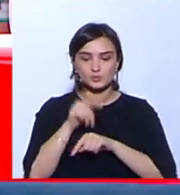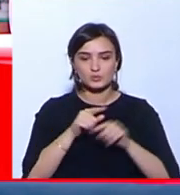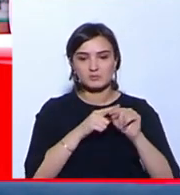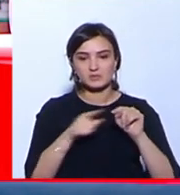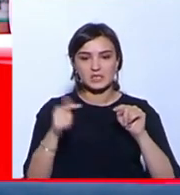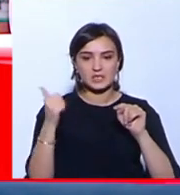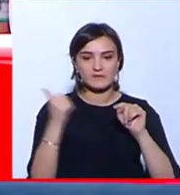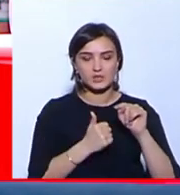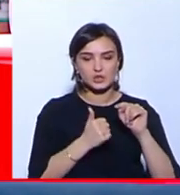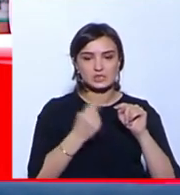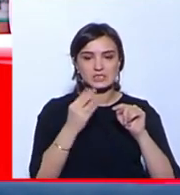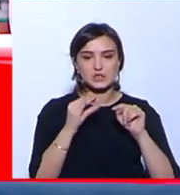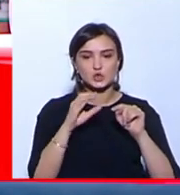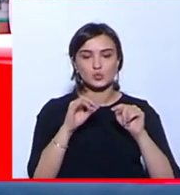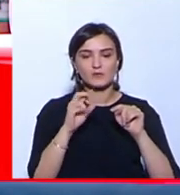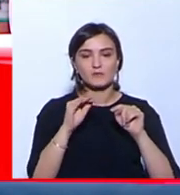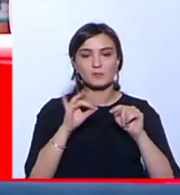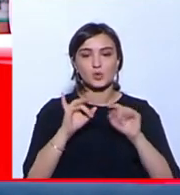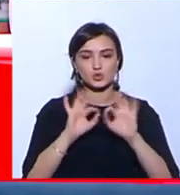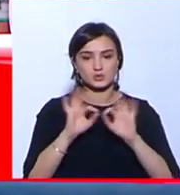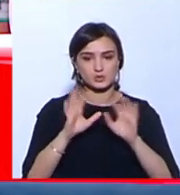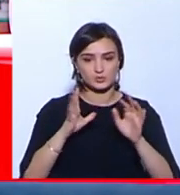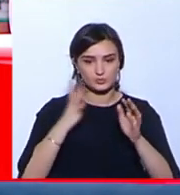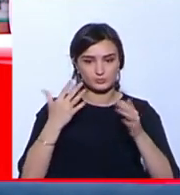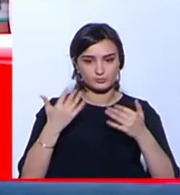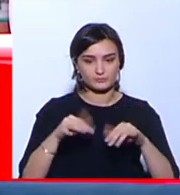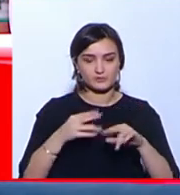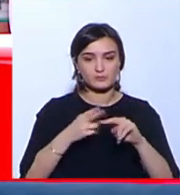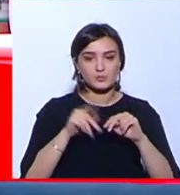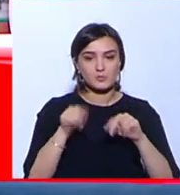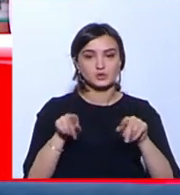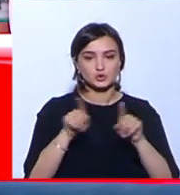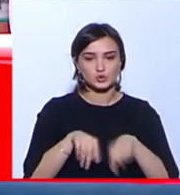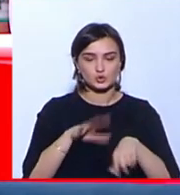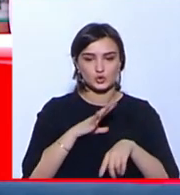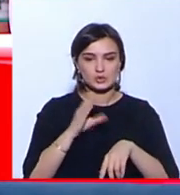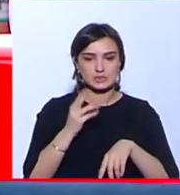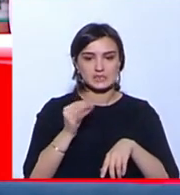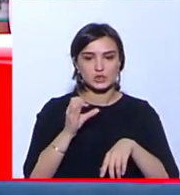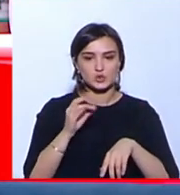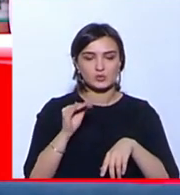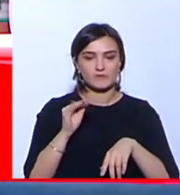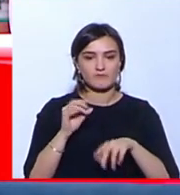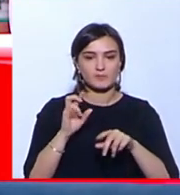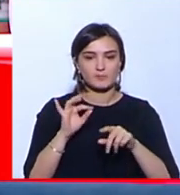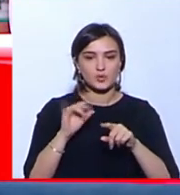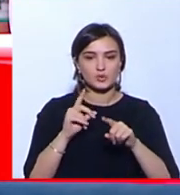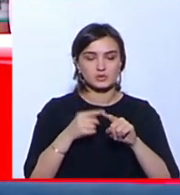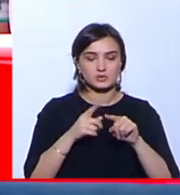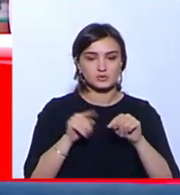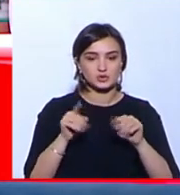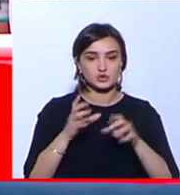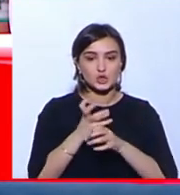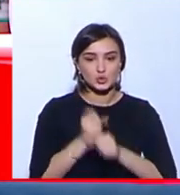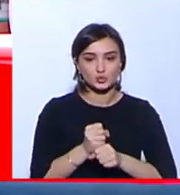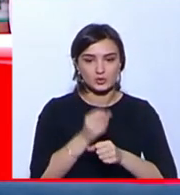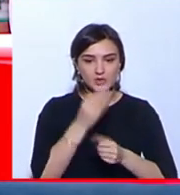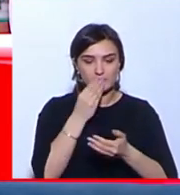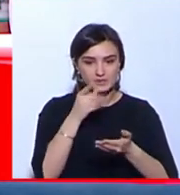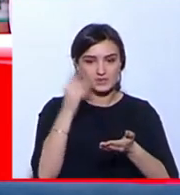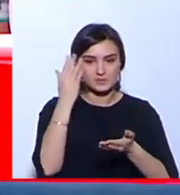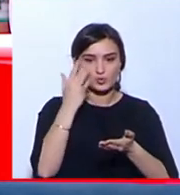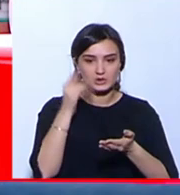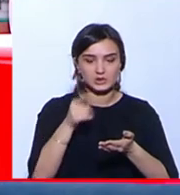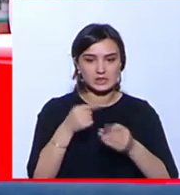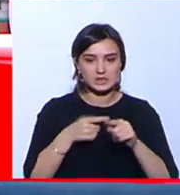მიმდინარე კვირაში. მე ცისტური ფიბროზე ვისაუბრე მაყურებელთან, ამიტომ მათ შორის იყო ცისტური ფიბროზის შემთხვევაში. ანუ შეზღუდული კვება,